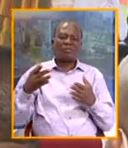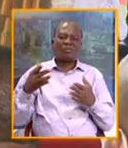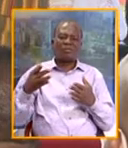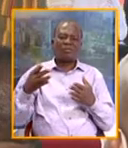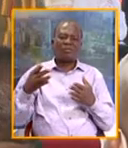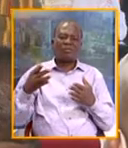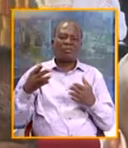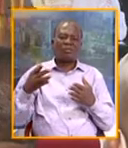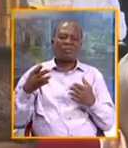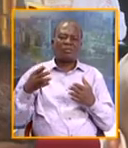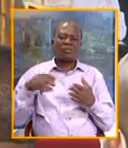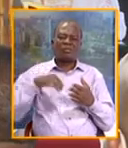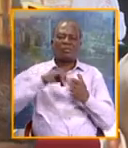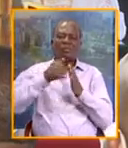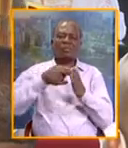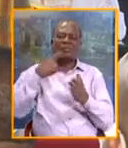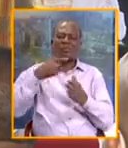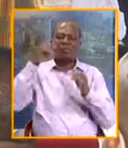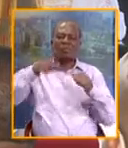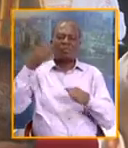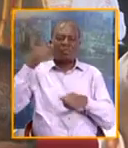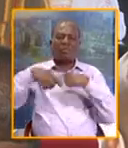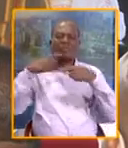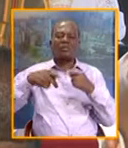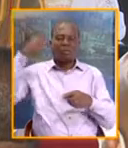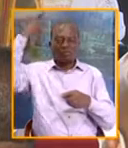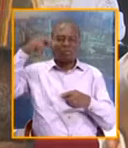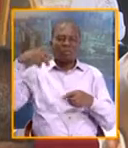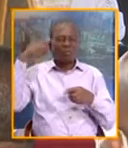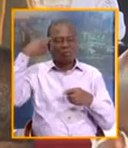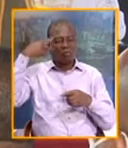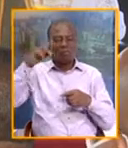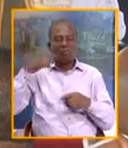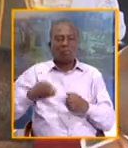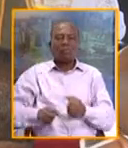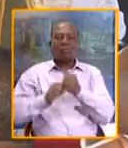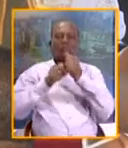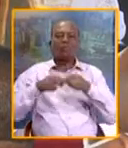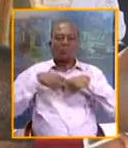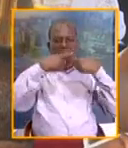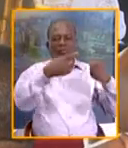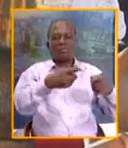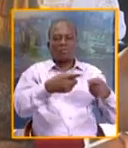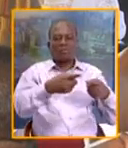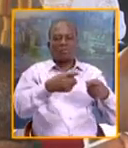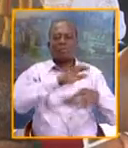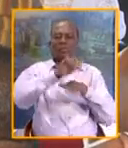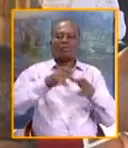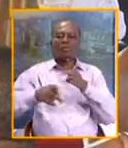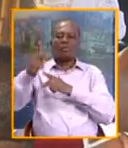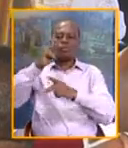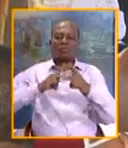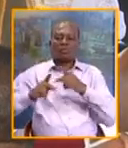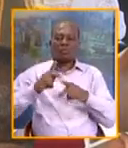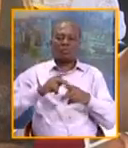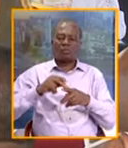ce qui pouvait se rendre à korhogo pour vous soutenir en plus partir mais toute la population du sco -